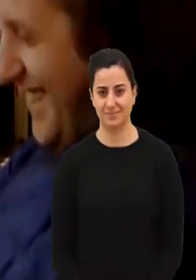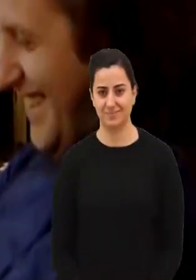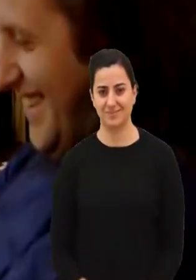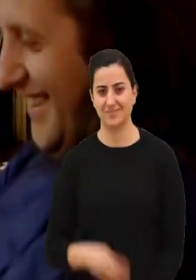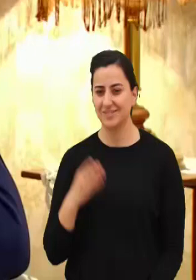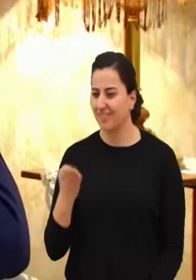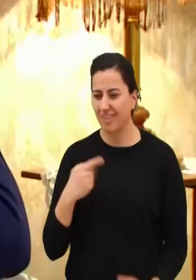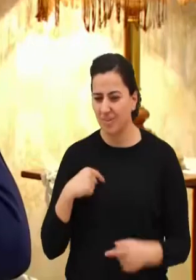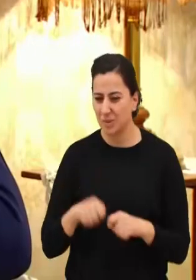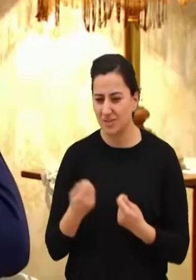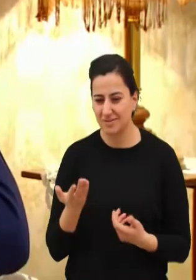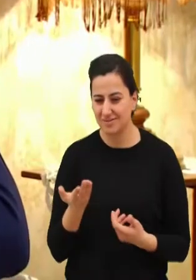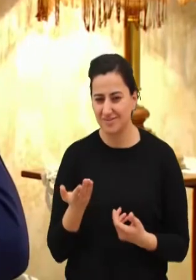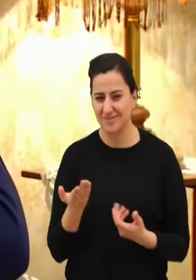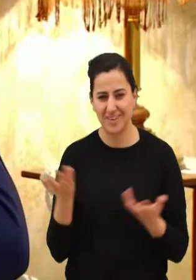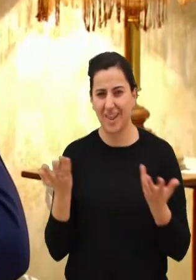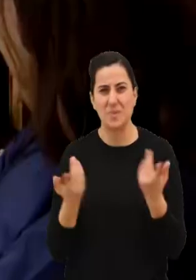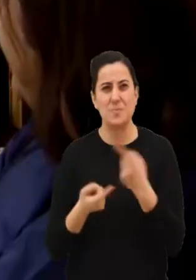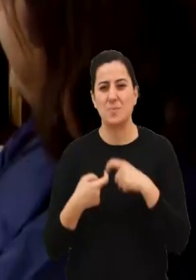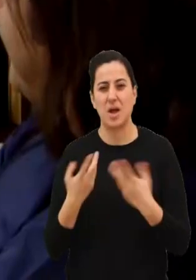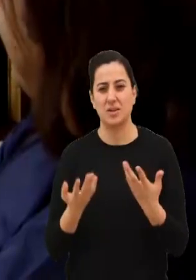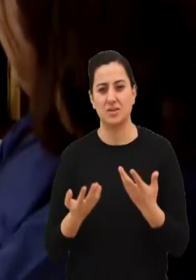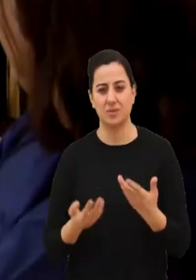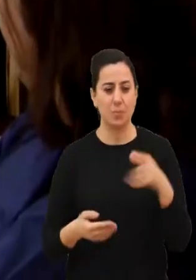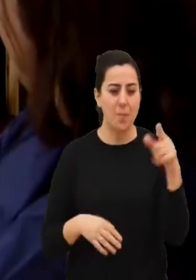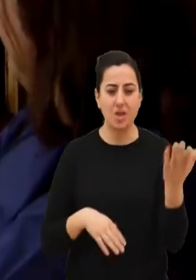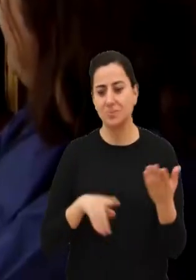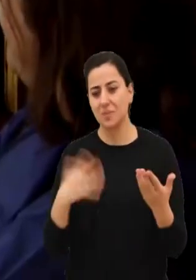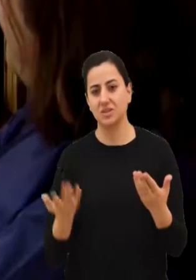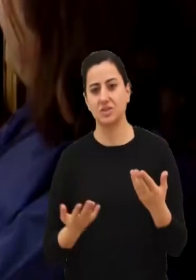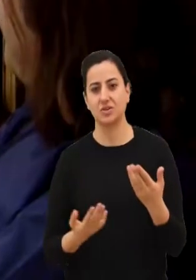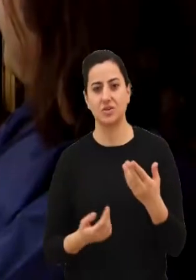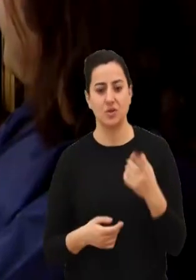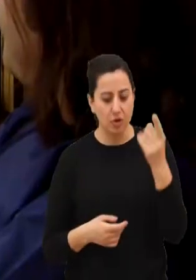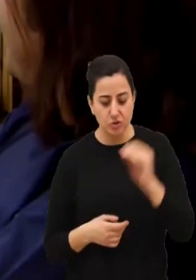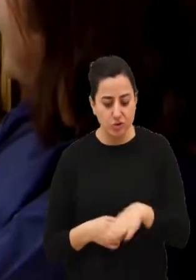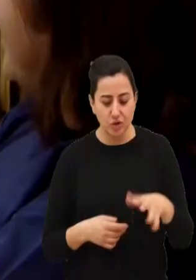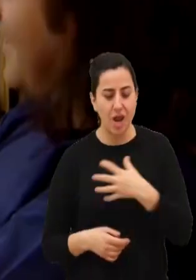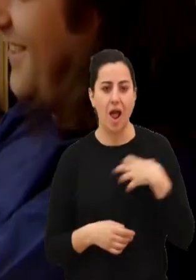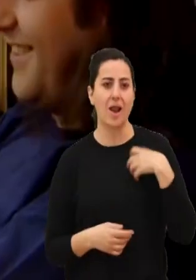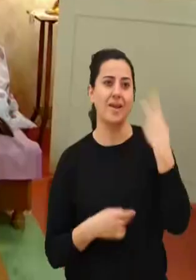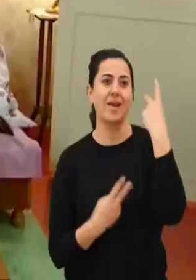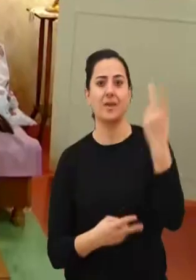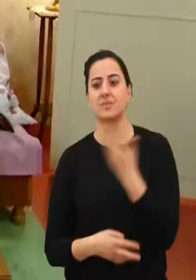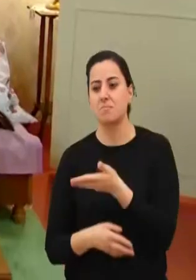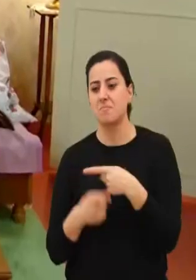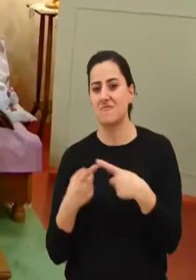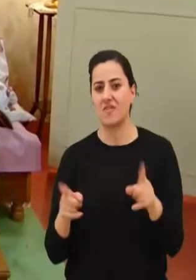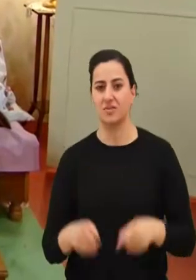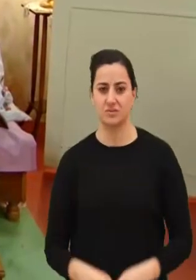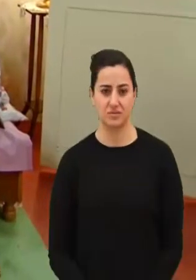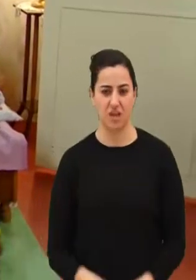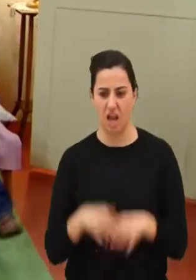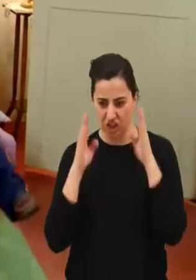Sen büyümeyeceksin ya. Ne alakası var onun yeri var. O çocukların annesi olacak. Lafmışsın senin sana. De baba